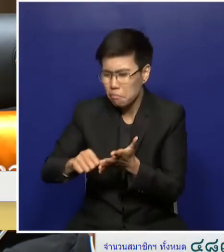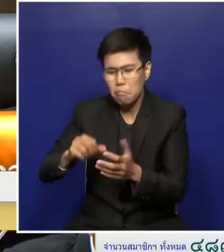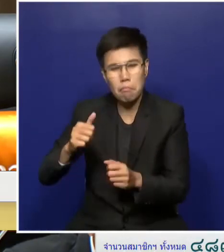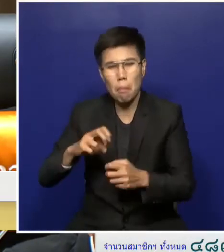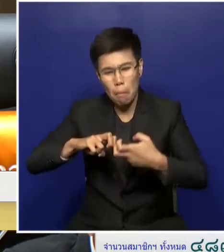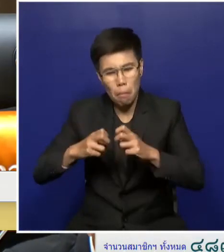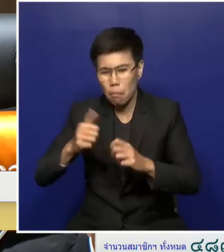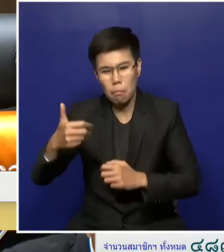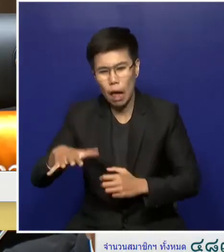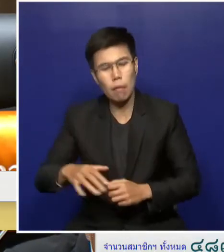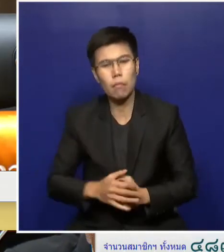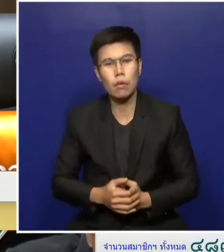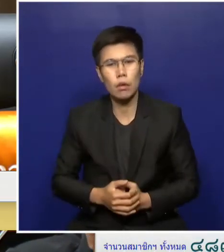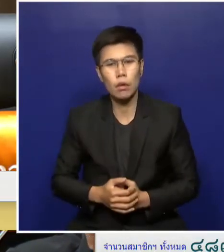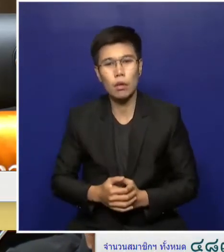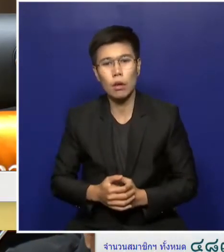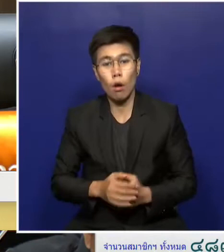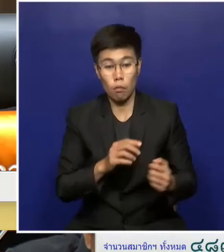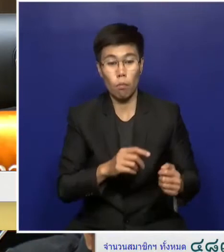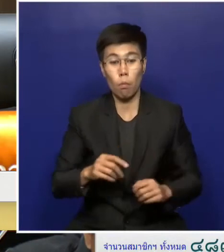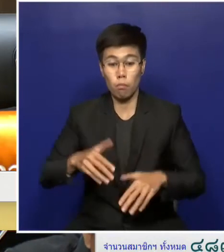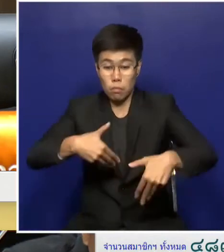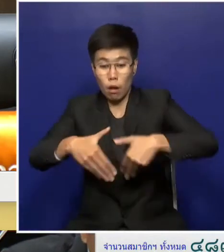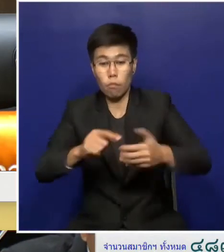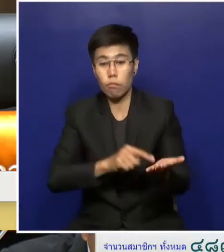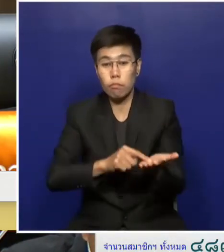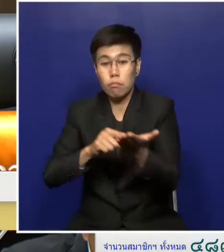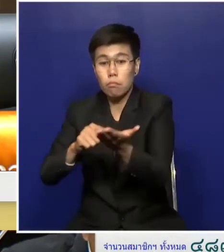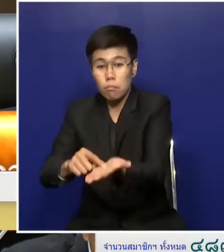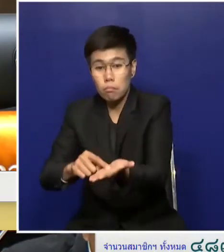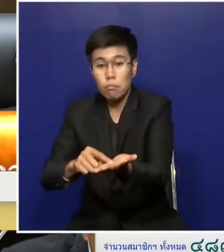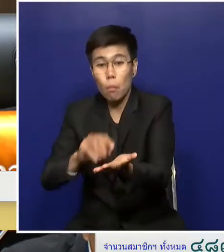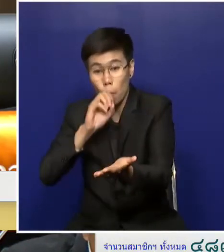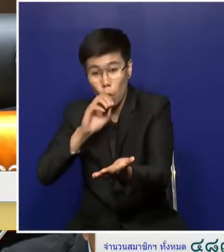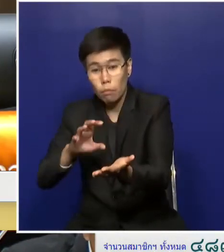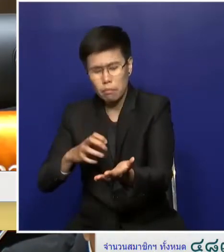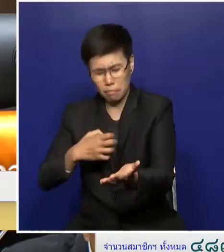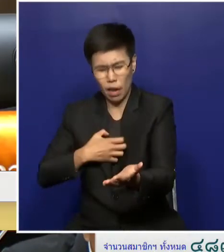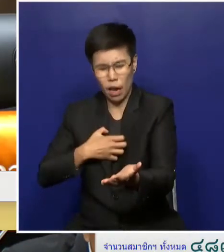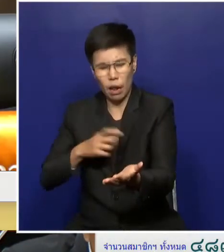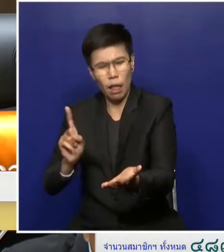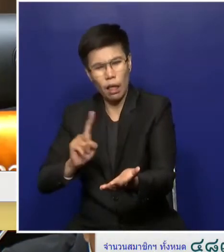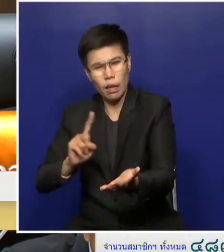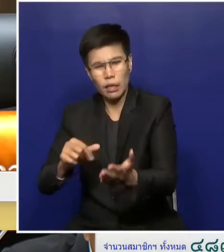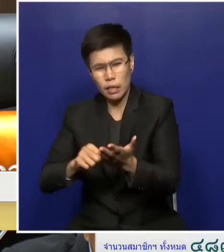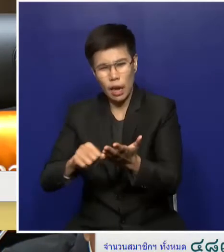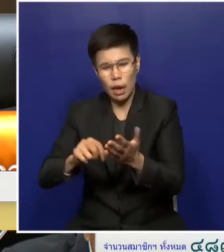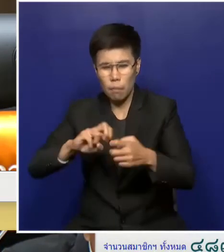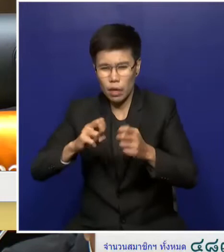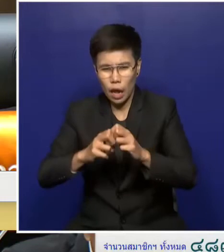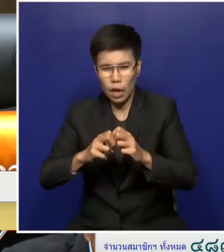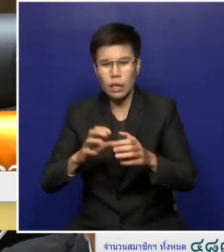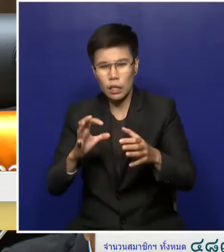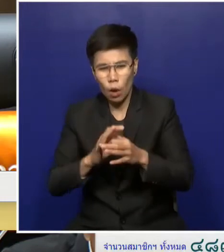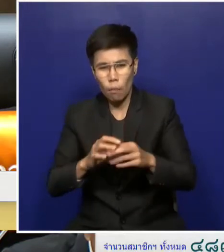ข้อเสนอของเครือข่ายประชาชนที่มาร้องที่ผมนะครับต้องการก็คือว่าอยากให้มีการดำเนินการแก้ไขปัญหาเรื่องสัญชาติ